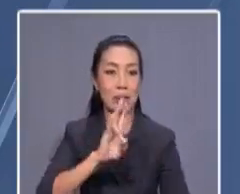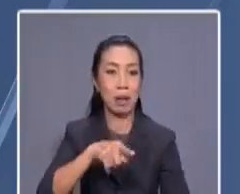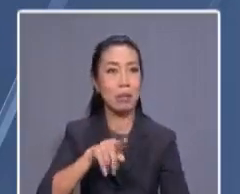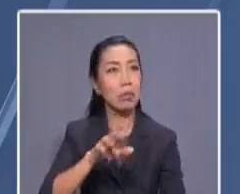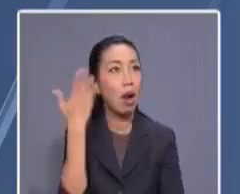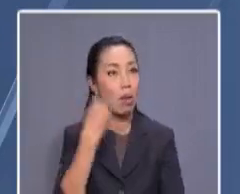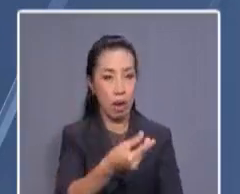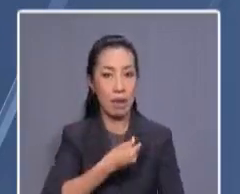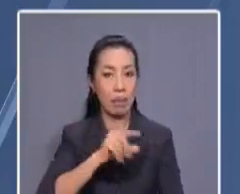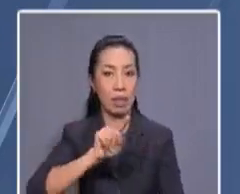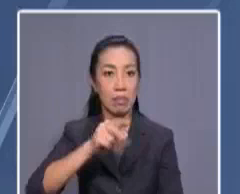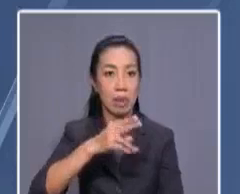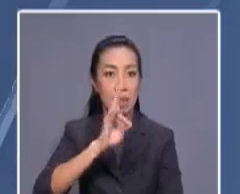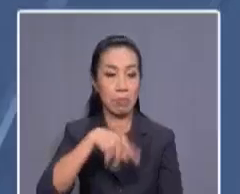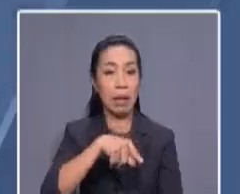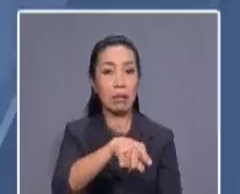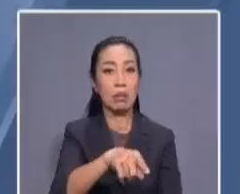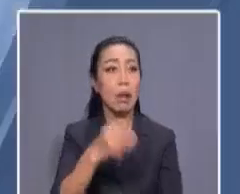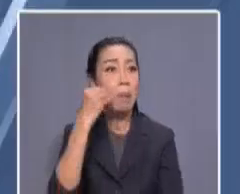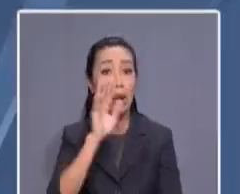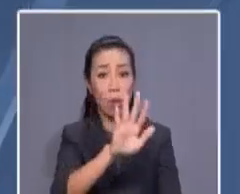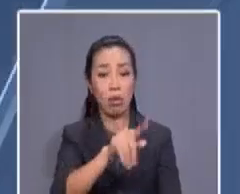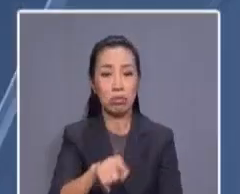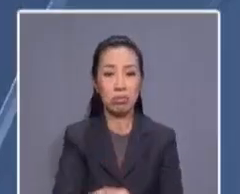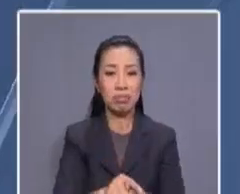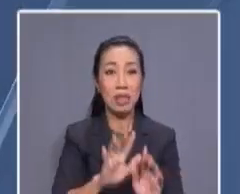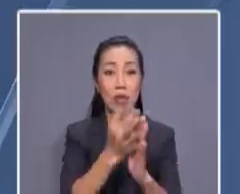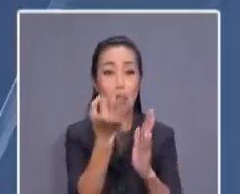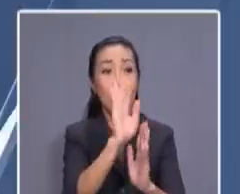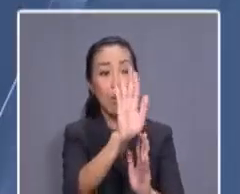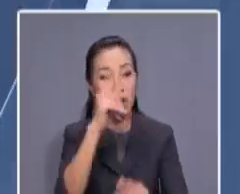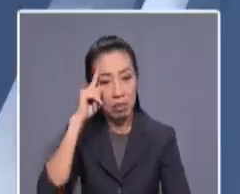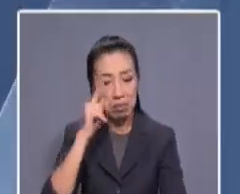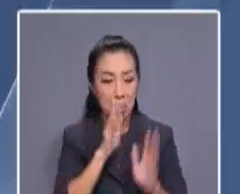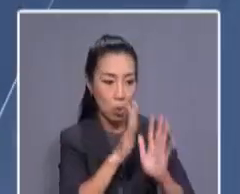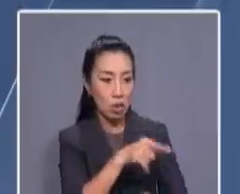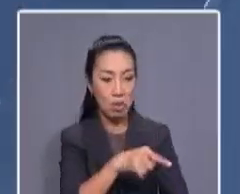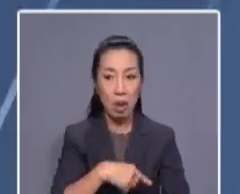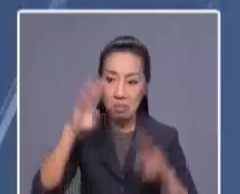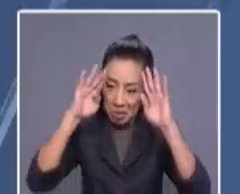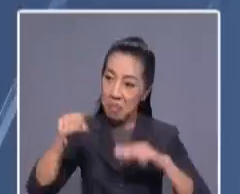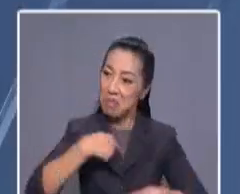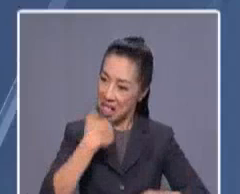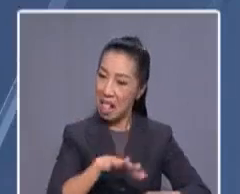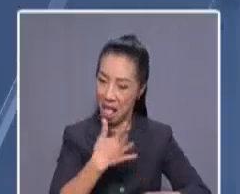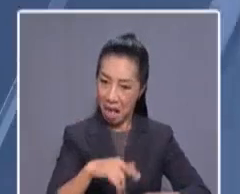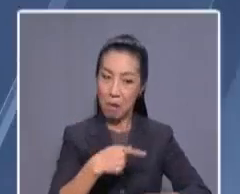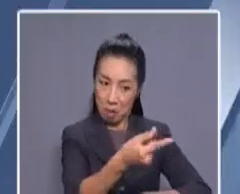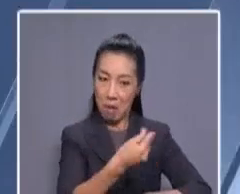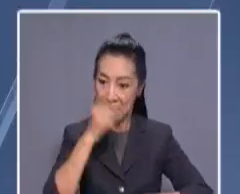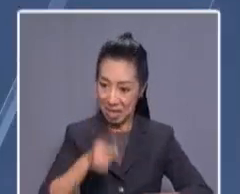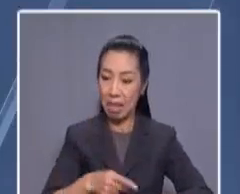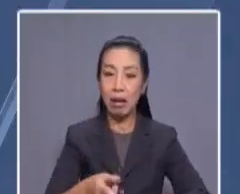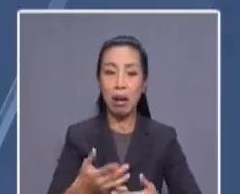มา 17,000 ค่ะเขาก็เปิดบ้านนี่แหละค่ะแล้วมีการเชิญชวนคนนั้นเคยได้จริงคนนี้เคยได้จริงอาจจะเป็นคนที่ใกล้ตัวเราเคยได้จริงเราก็เลยห